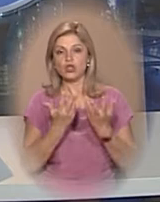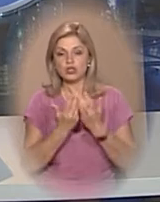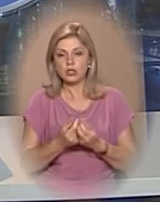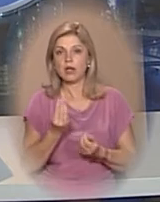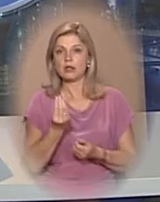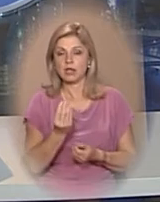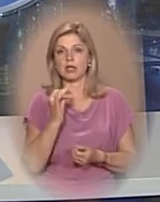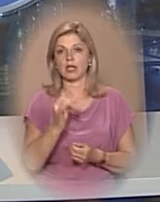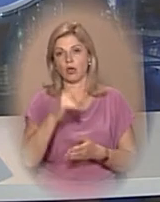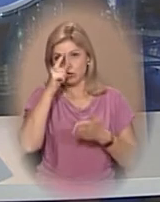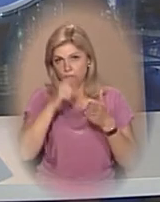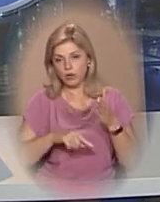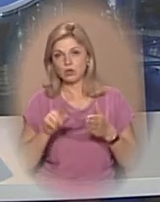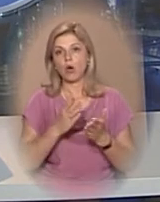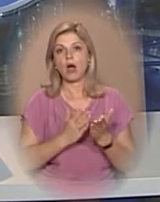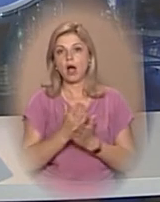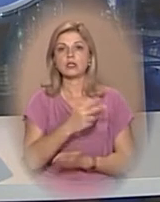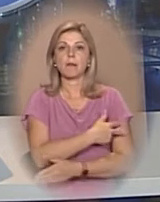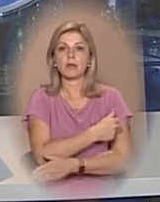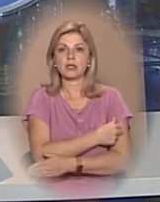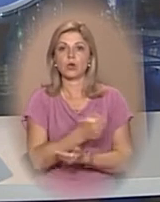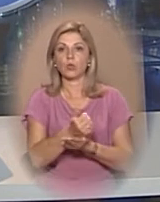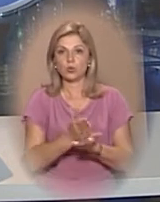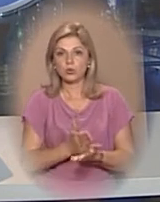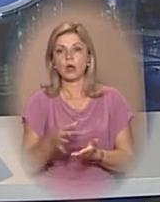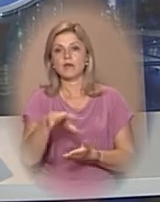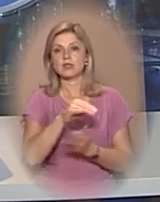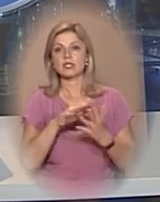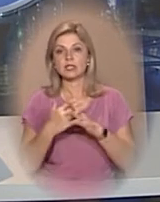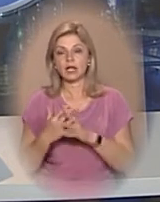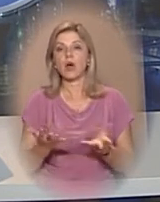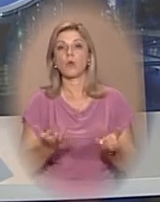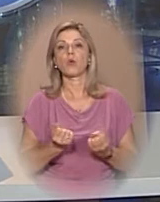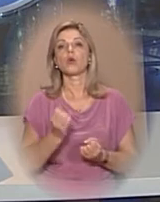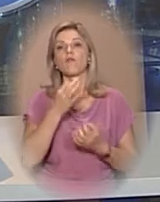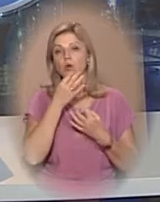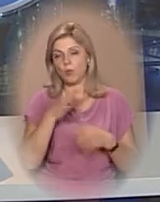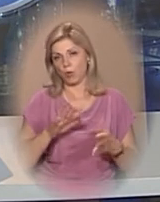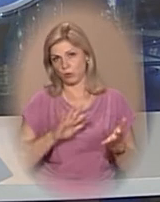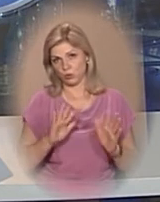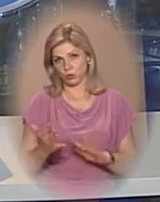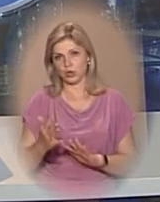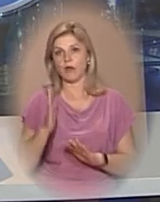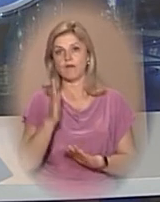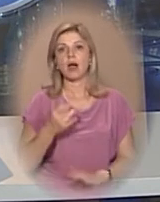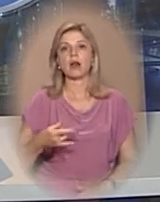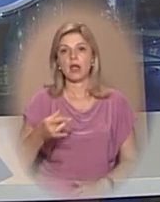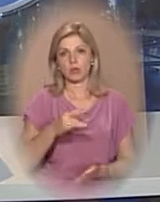гроші, однак запевнили, якісні медичні послуги сільчани отримуватимуть у будь-якому випадку у